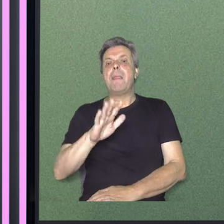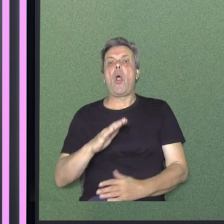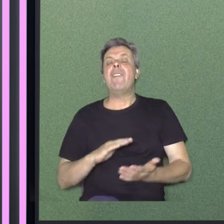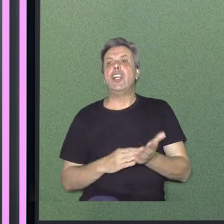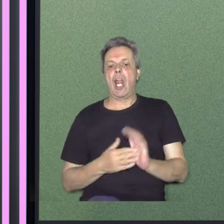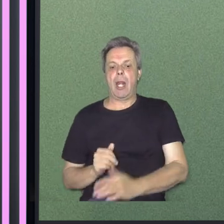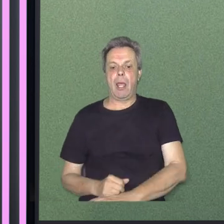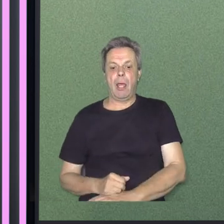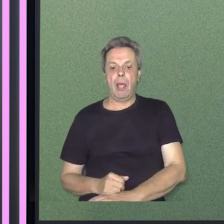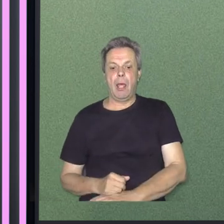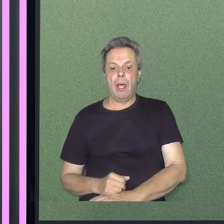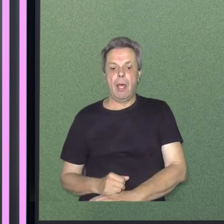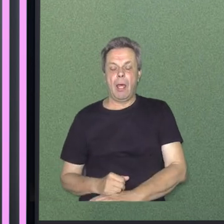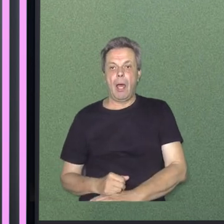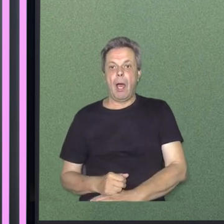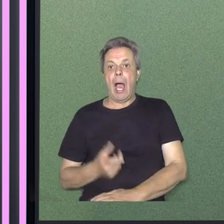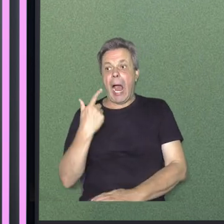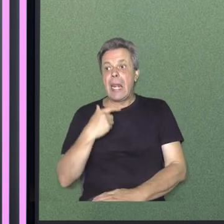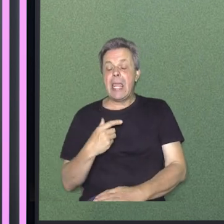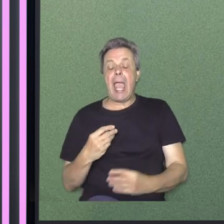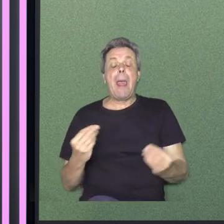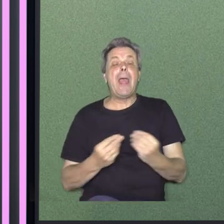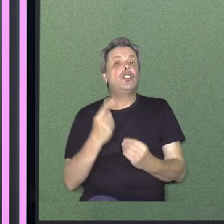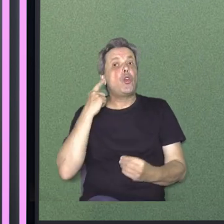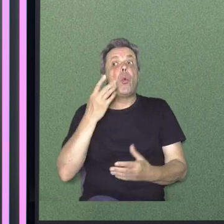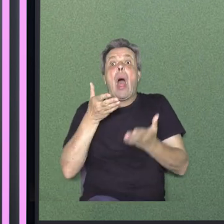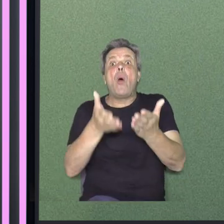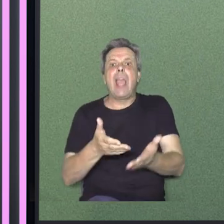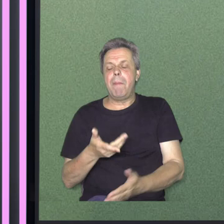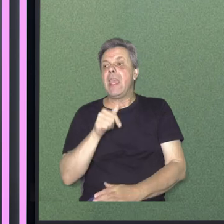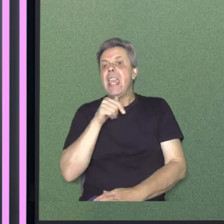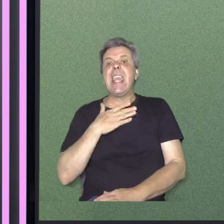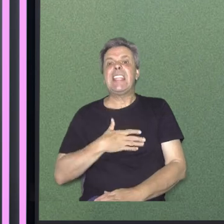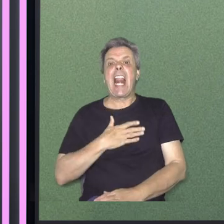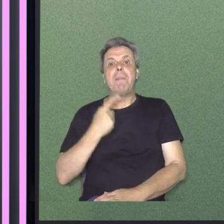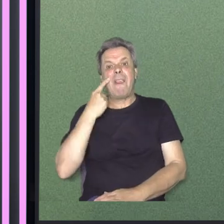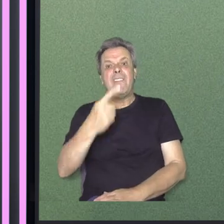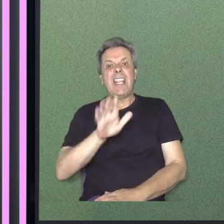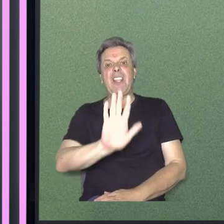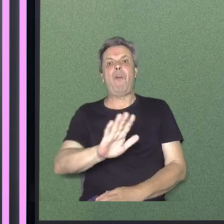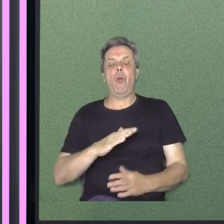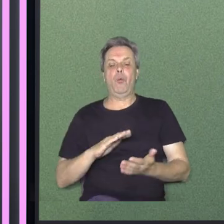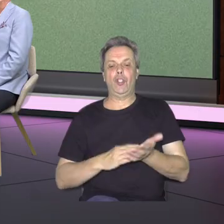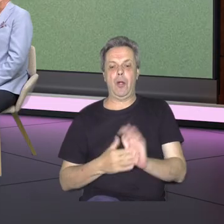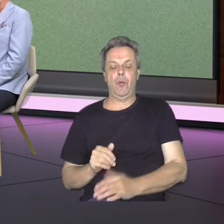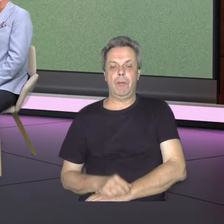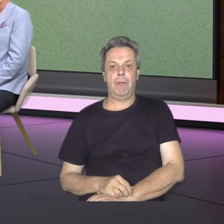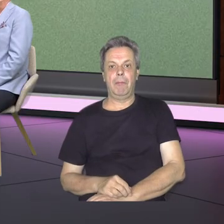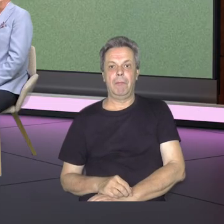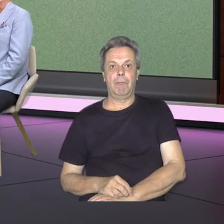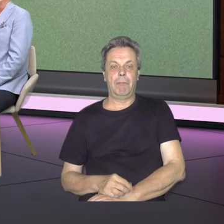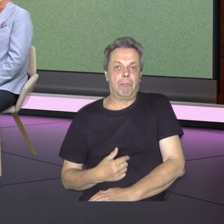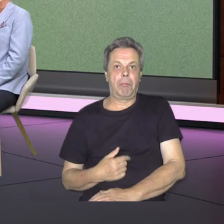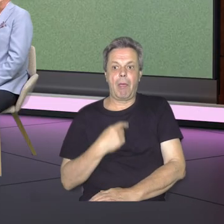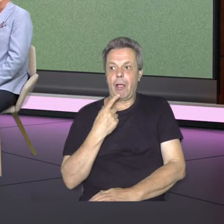njihove žene. Ali nešto je čula o tebi i htjela bi vidjeti tvoju ženu.